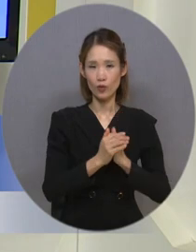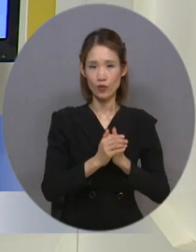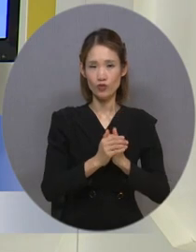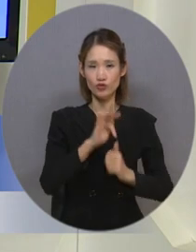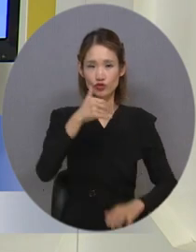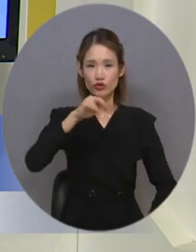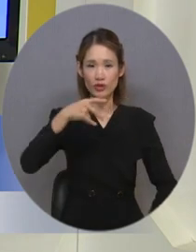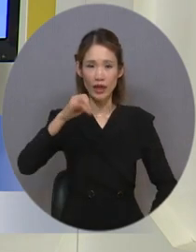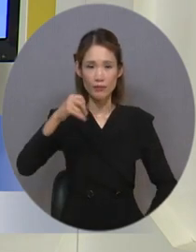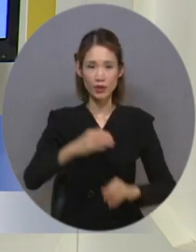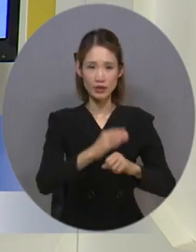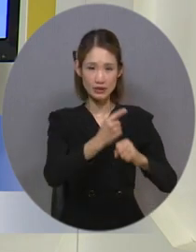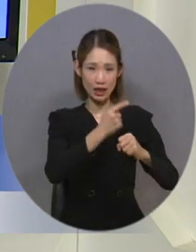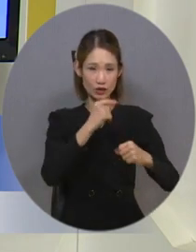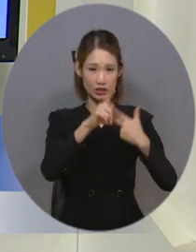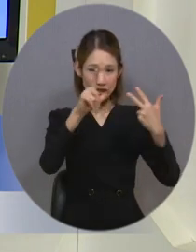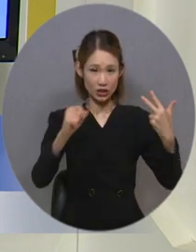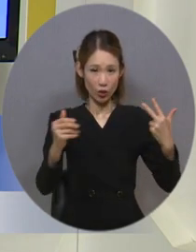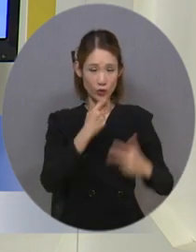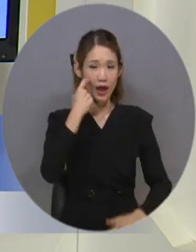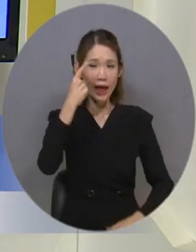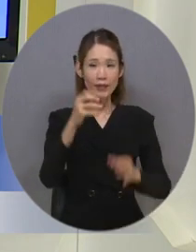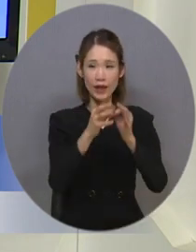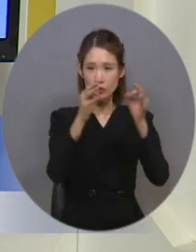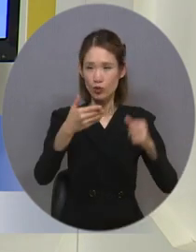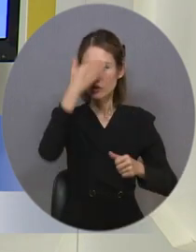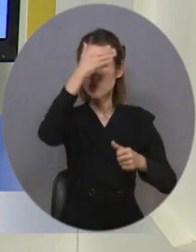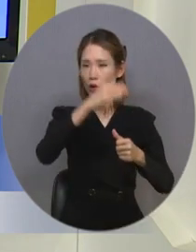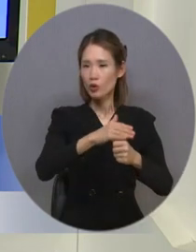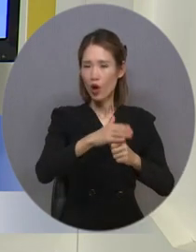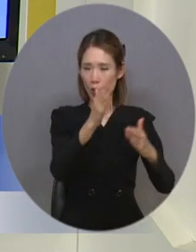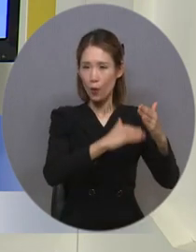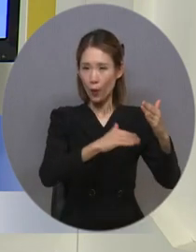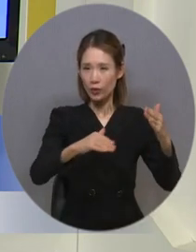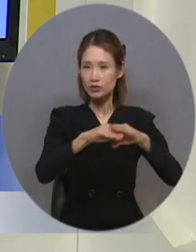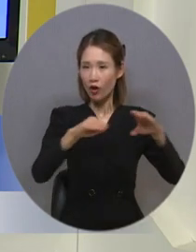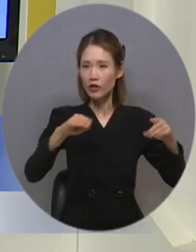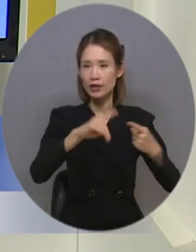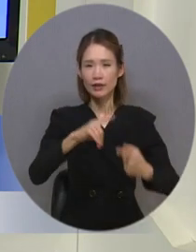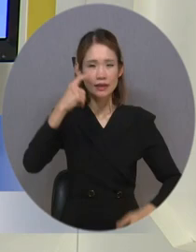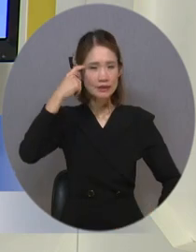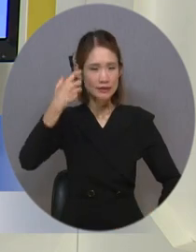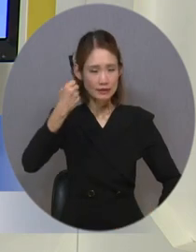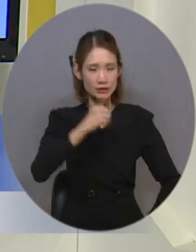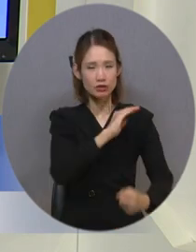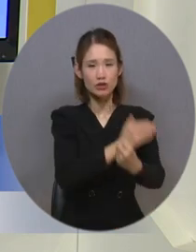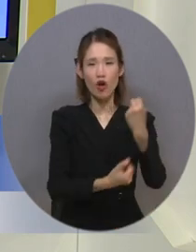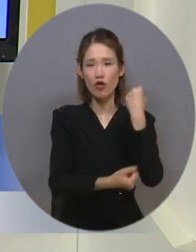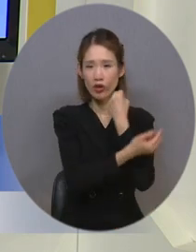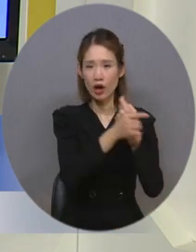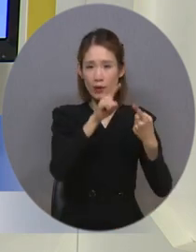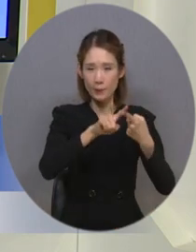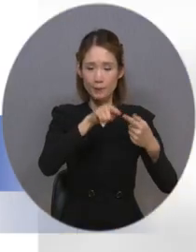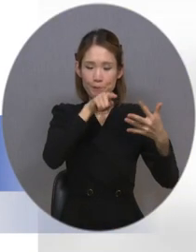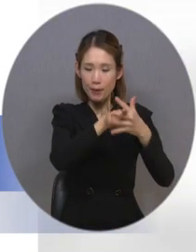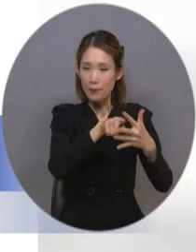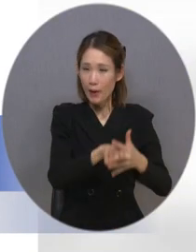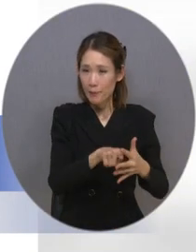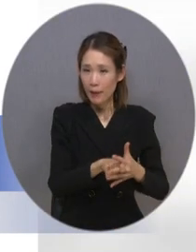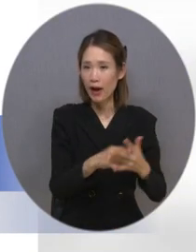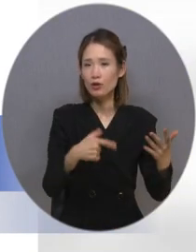굿네이버스가 지난해 7월부터 한 달간 청소년의 공정성에 대한 인식과 영향에 미치는 요인을 파악하기 위해